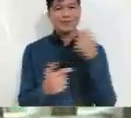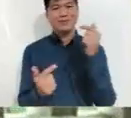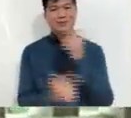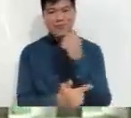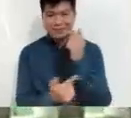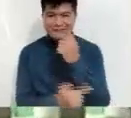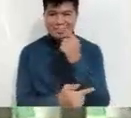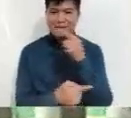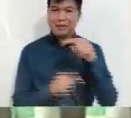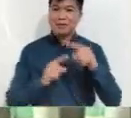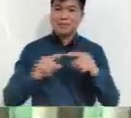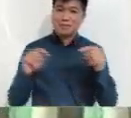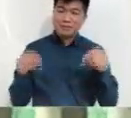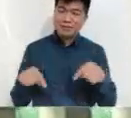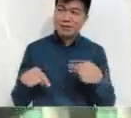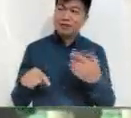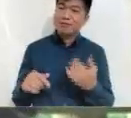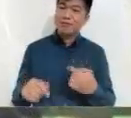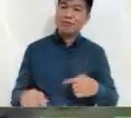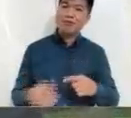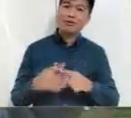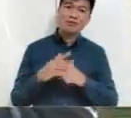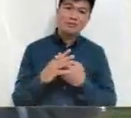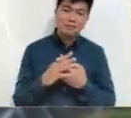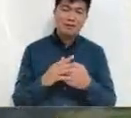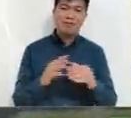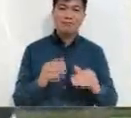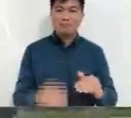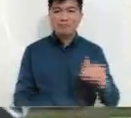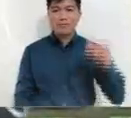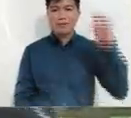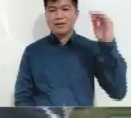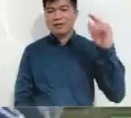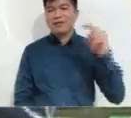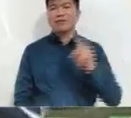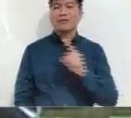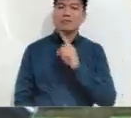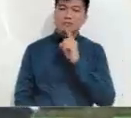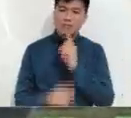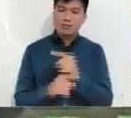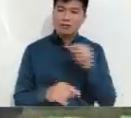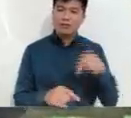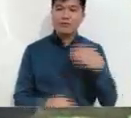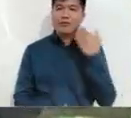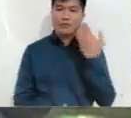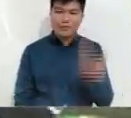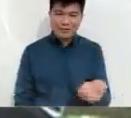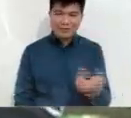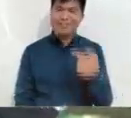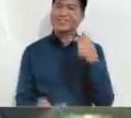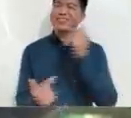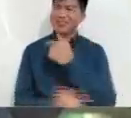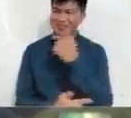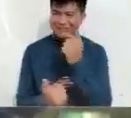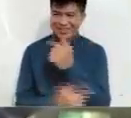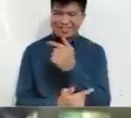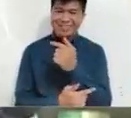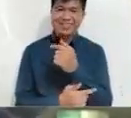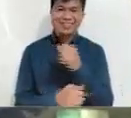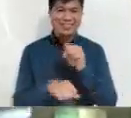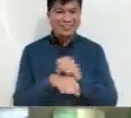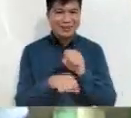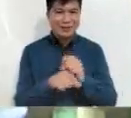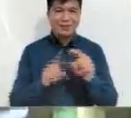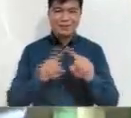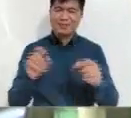Kasi dito na ako nagsimula, dito na ako lumaki. Malamang dito na rin ako kukunin ni Lord sa pag-comedy. Pero habang kaya ko pa